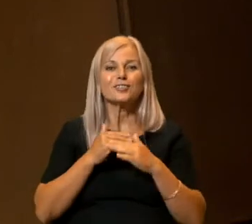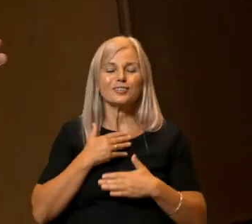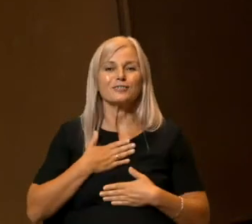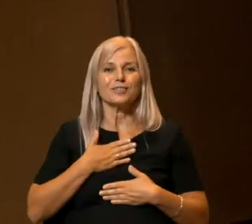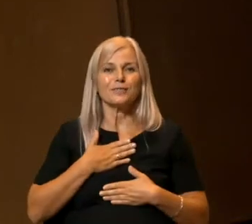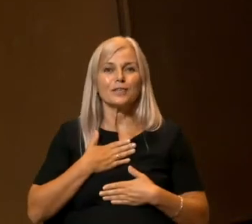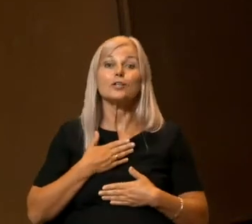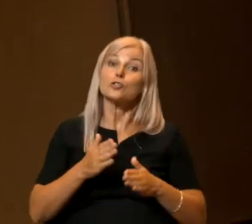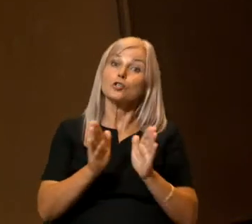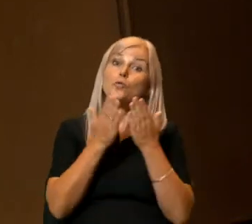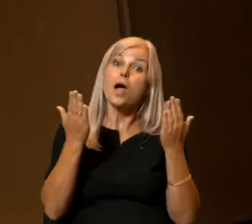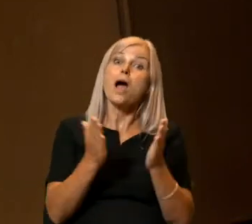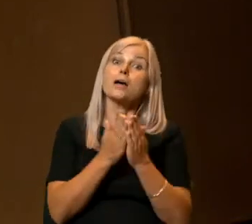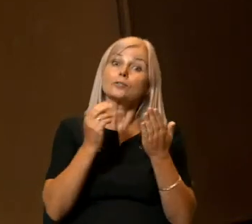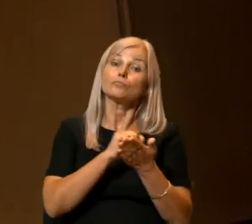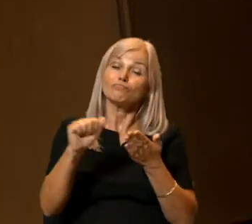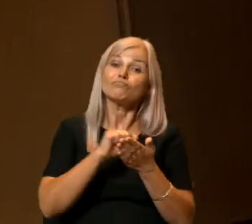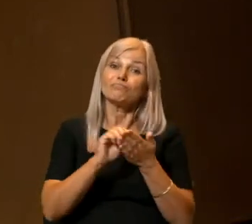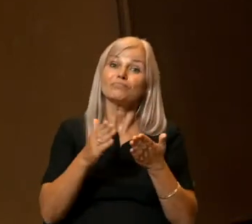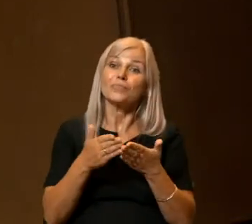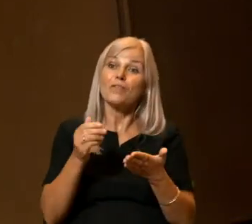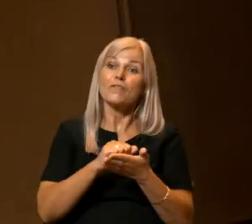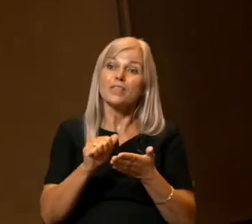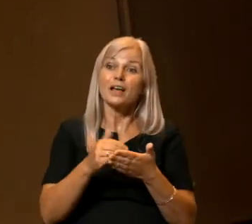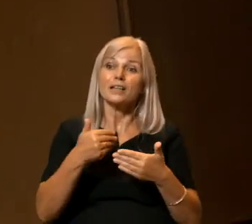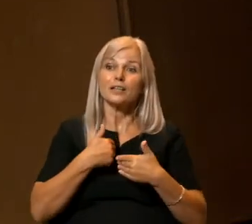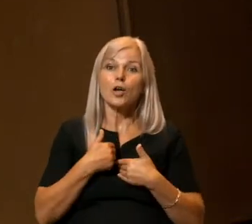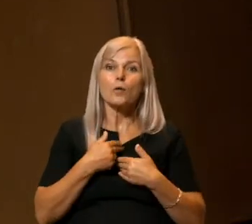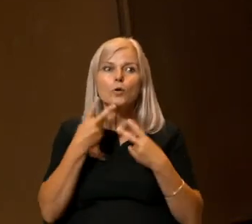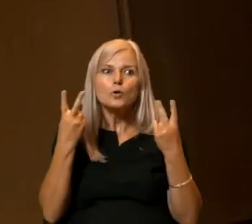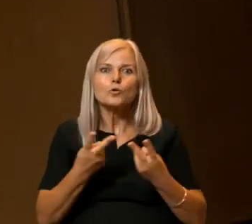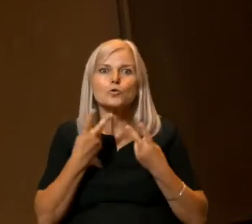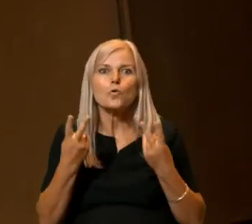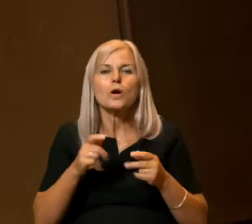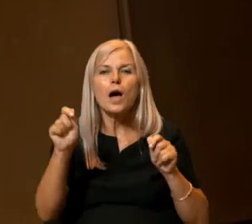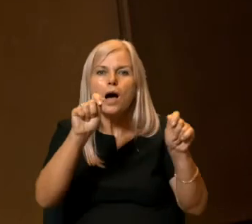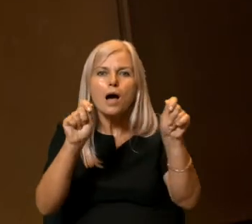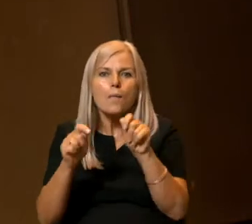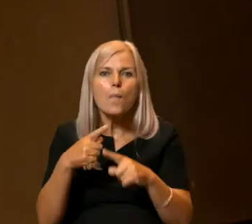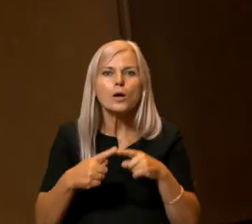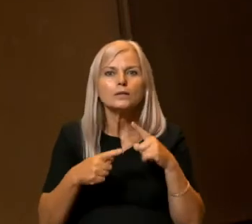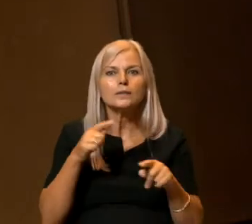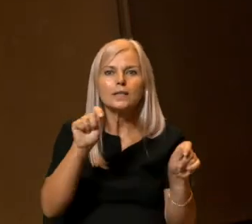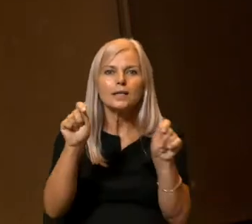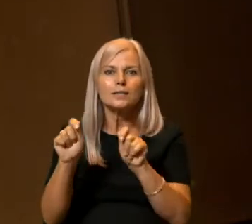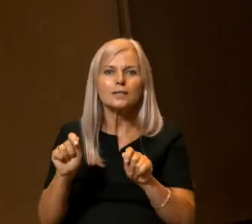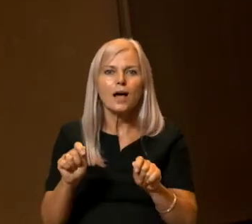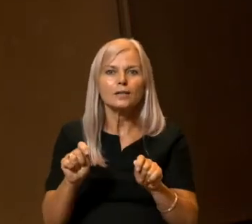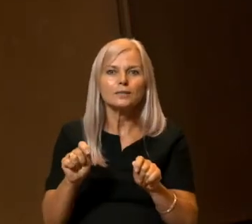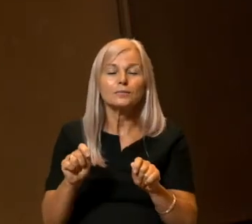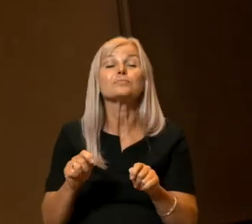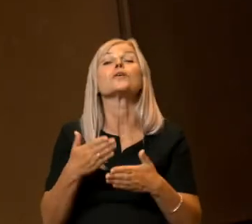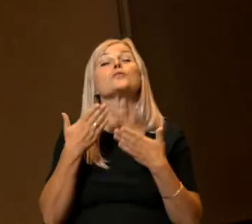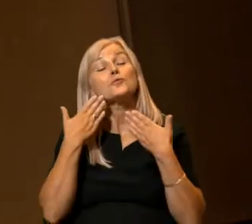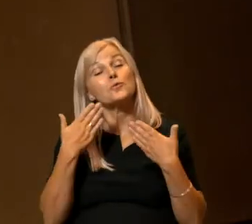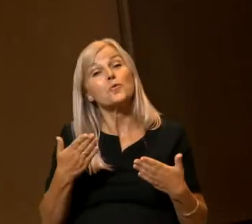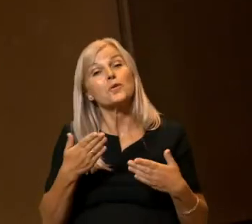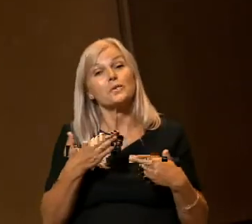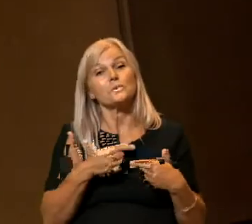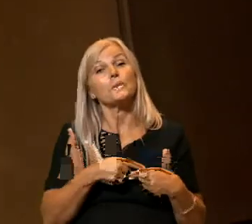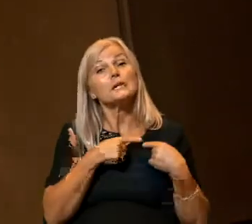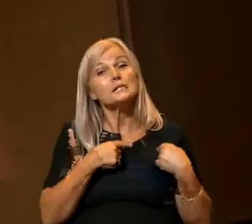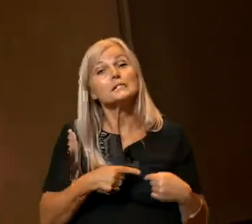szukałby właśnie w pana teorii rezonansu też próby wykreowania polityki. Także bardzo serdecznie panu dziękuję